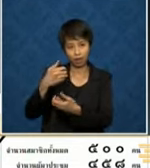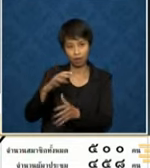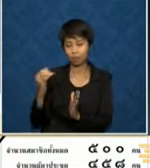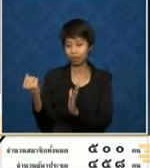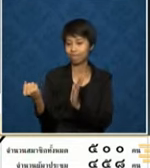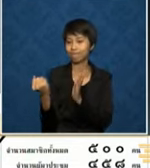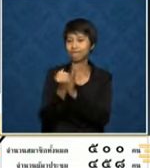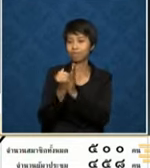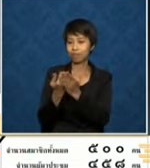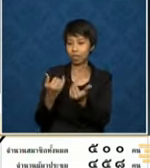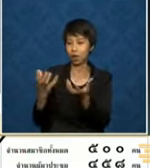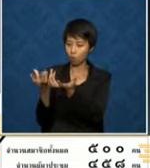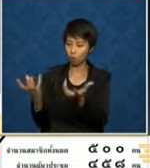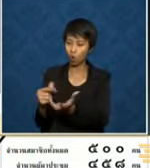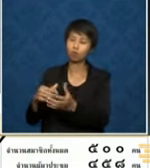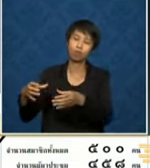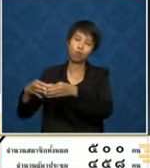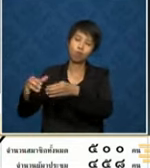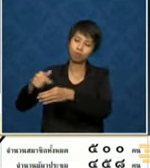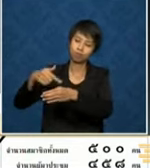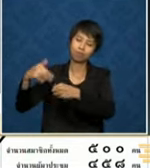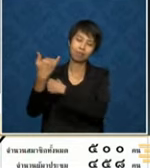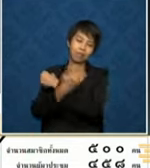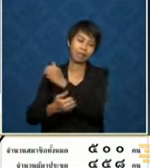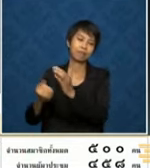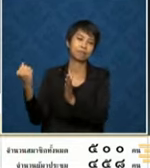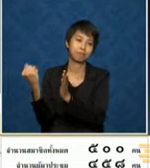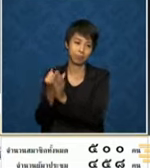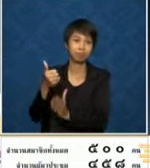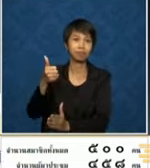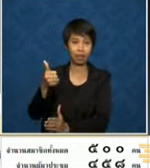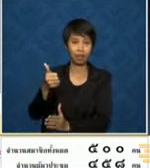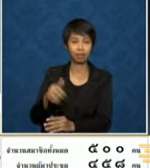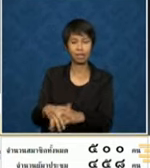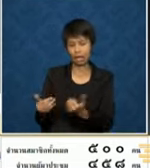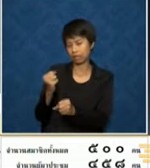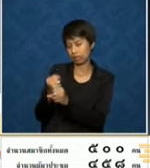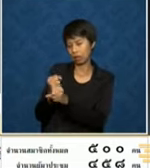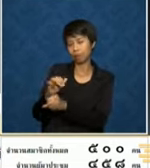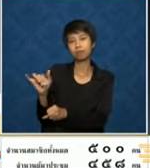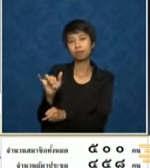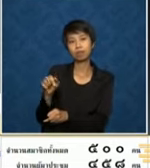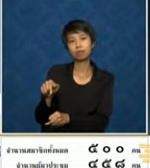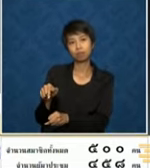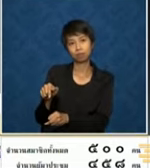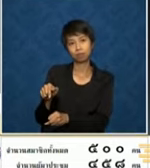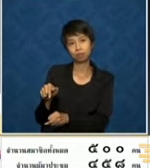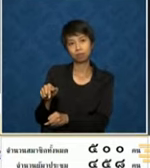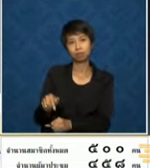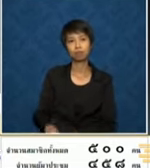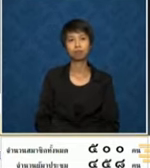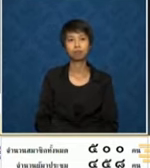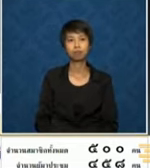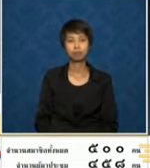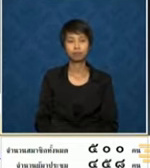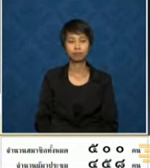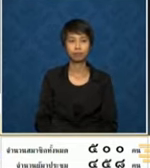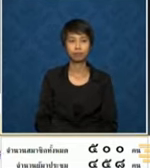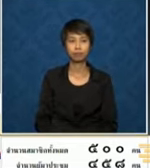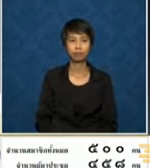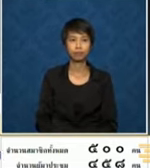ทับว่าเป็น Made in อาเซบได้แสดงว่าเรายังไม่คงไม่ได้ใช้จุดแข็งนี้ของอาเซบแต่อย่างใดเลยนะคะ